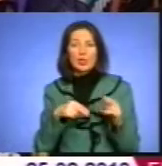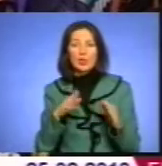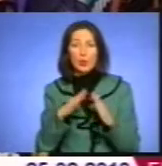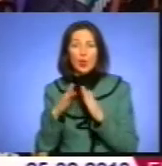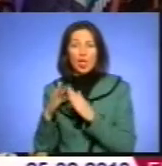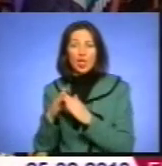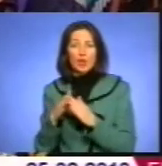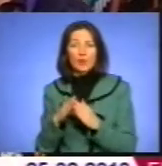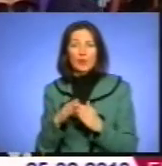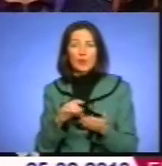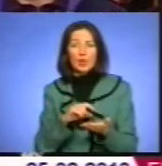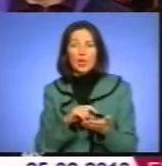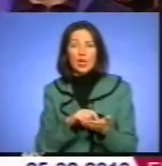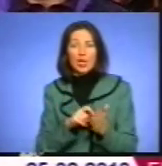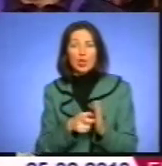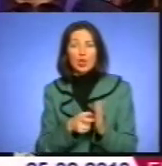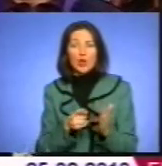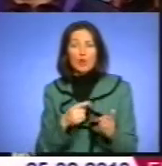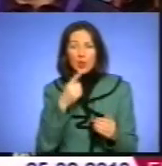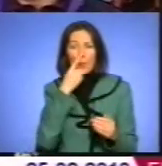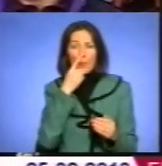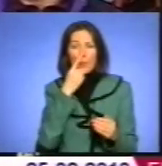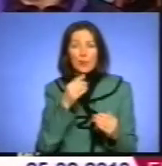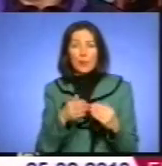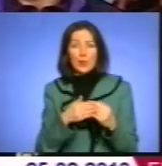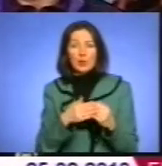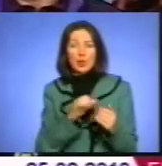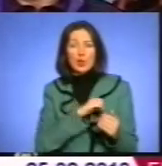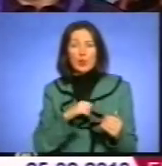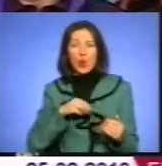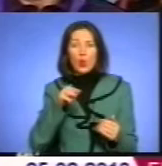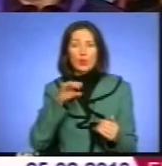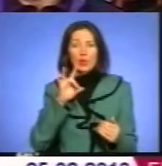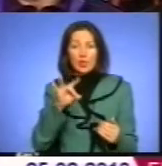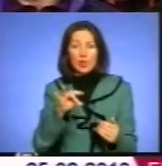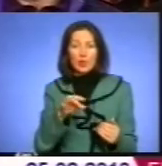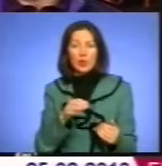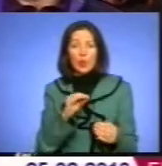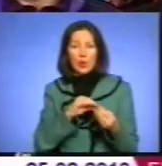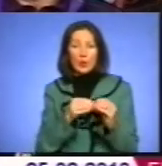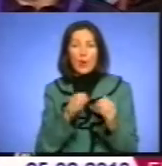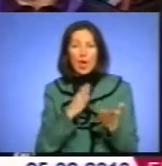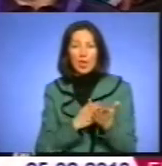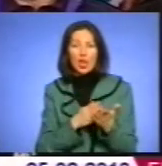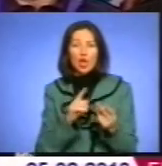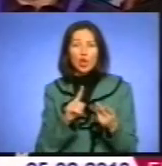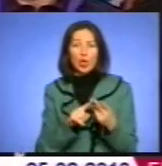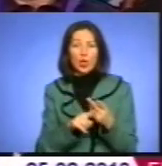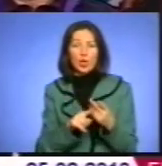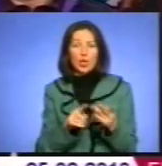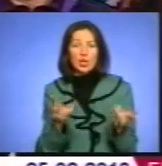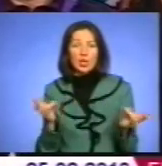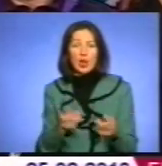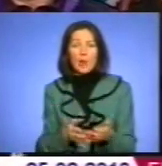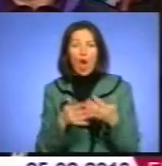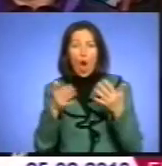доходить практично до самого тиру, тому проблема, звичайно, є. Друге, що треба нам тут